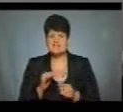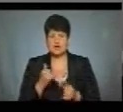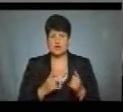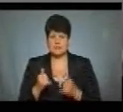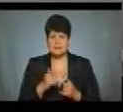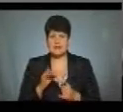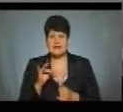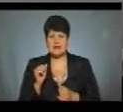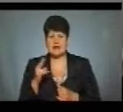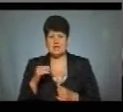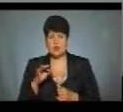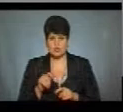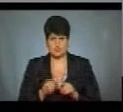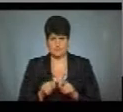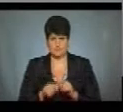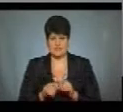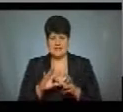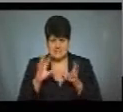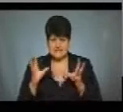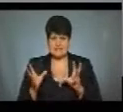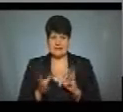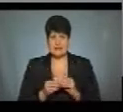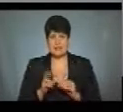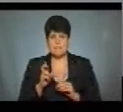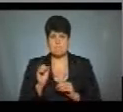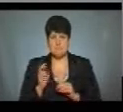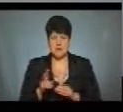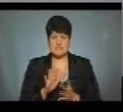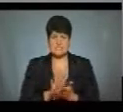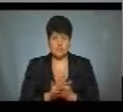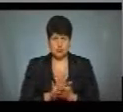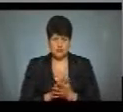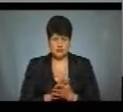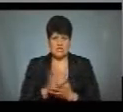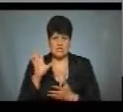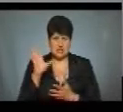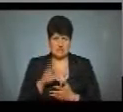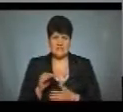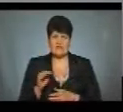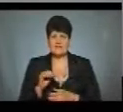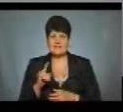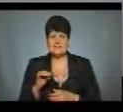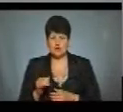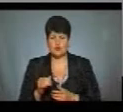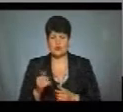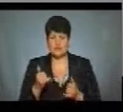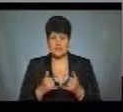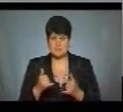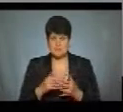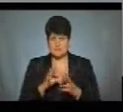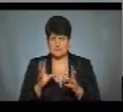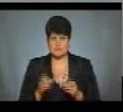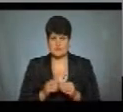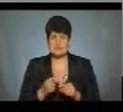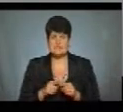і радіологічне дослідження. Загальна бакзабрудненість і все фізико-хімічні, які є, і гельмінти. Чи